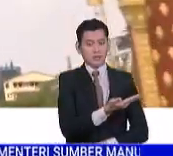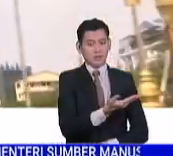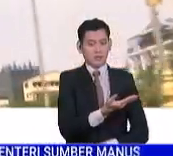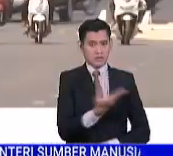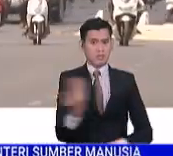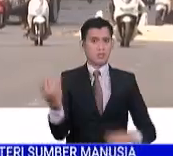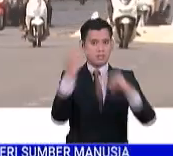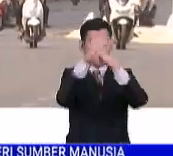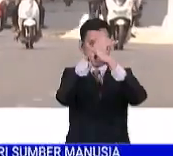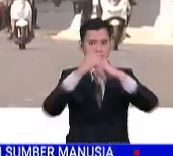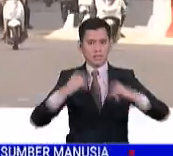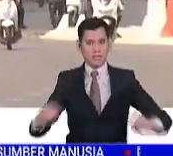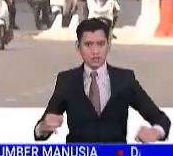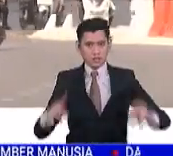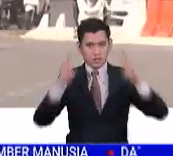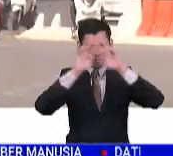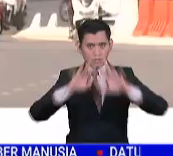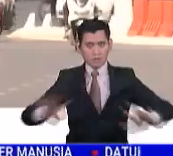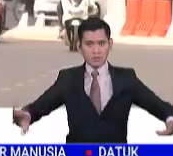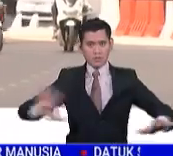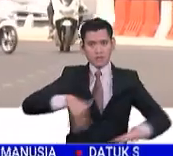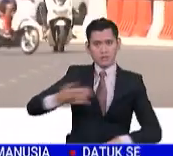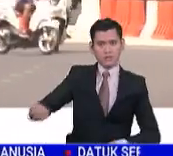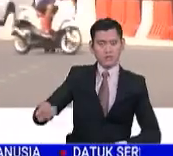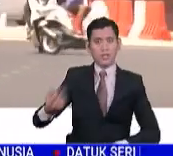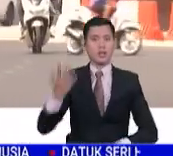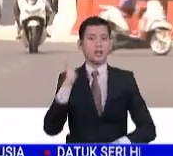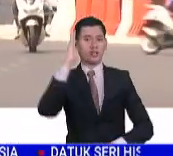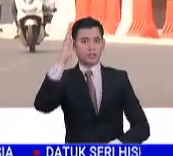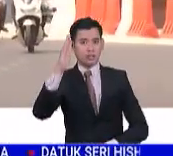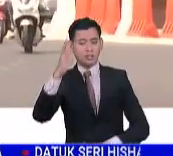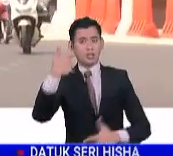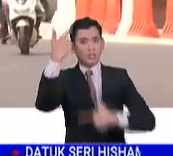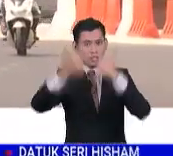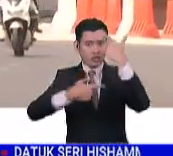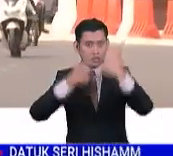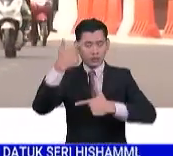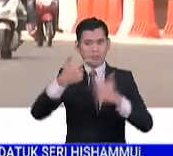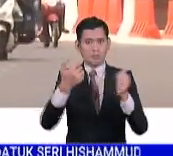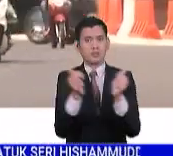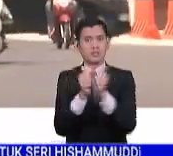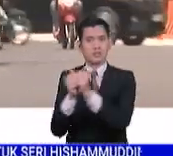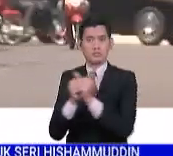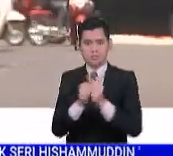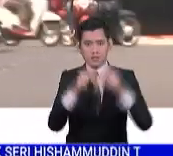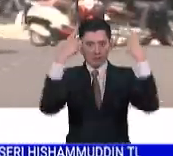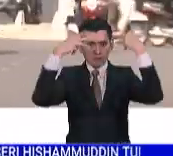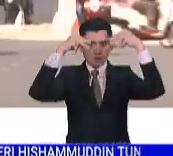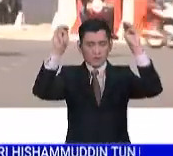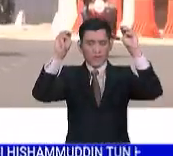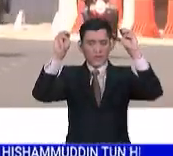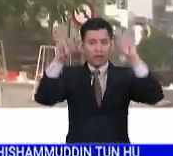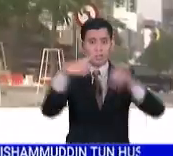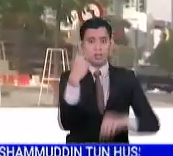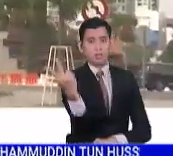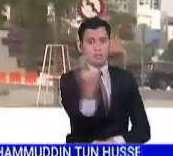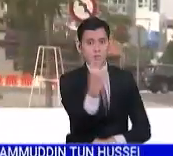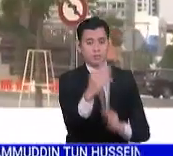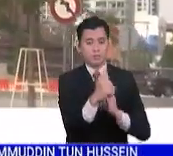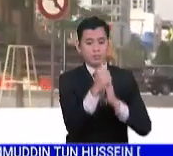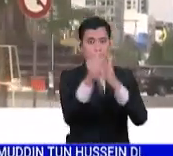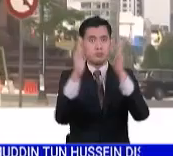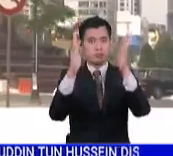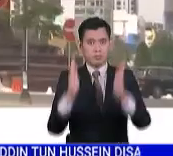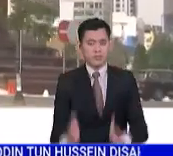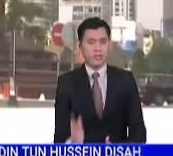Novan diikuti pertemuan empat mata dengan rekan sejawatnya Husein sejurus kemudian ke-22 pemimpin